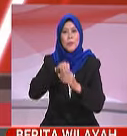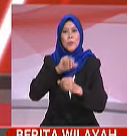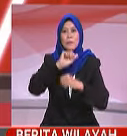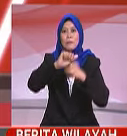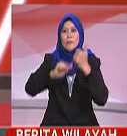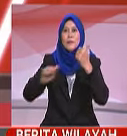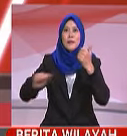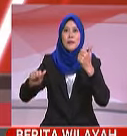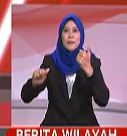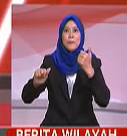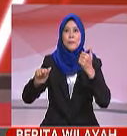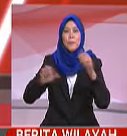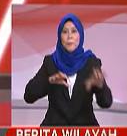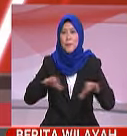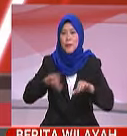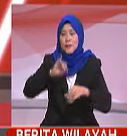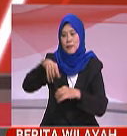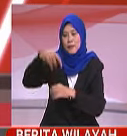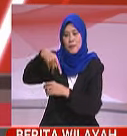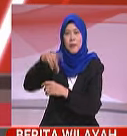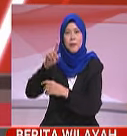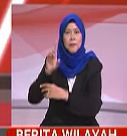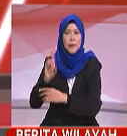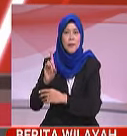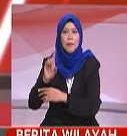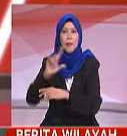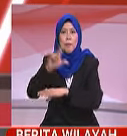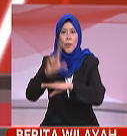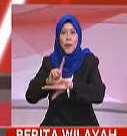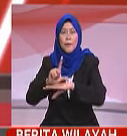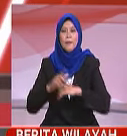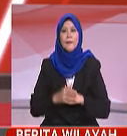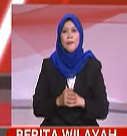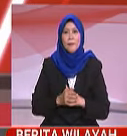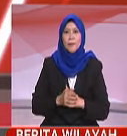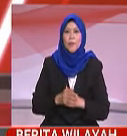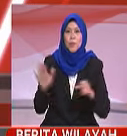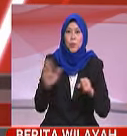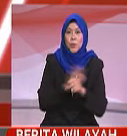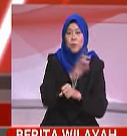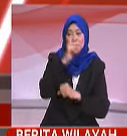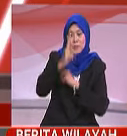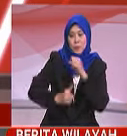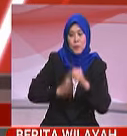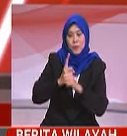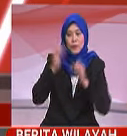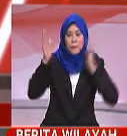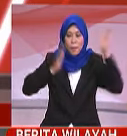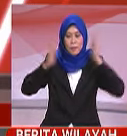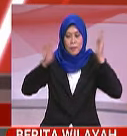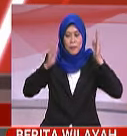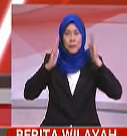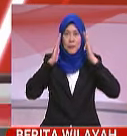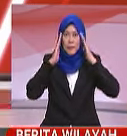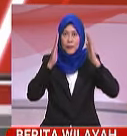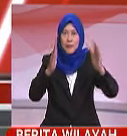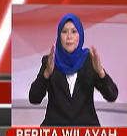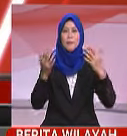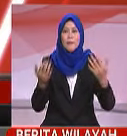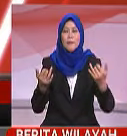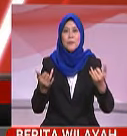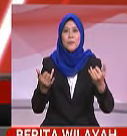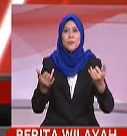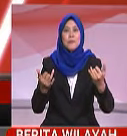kuasa pengurusan Bencana Daerah jpbi di Labuhan genapnya setahun Malaysia prihatin kerajaan telah memberi